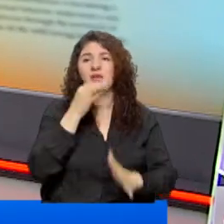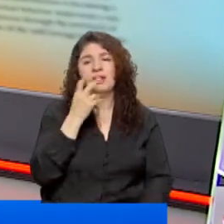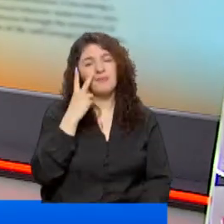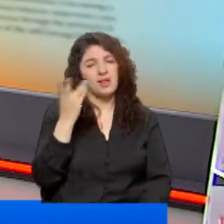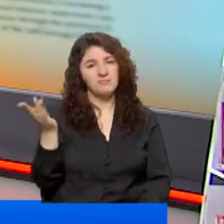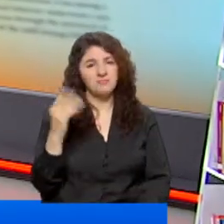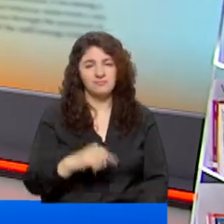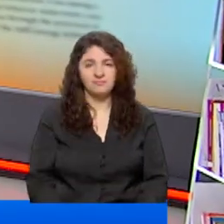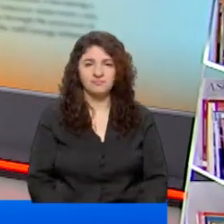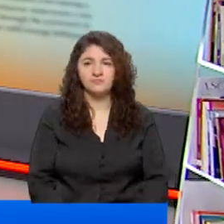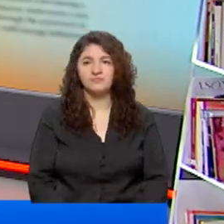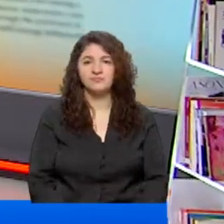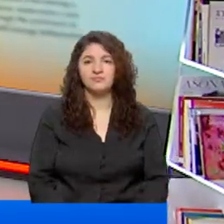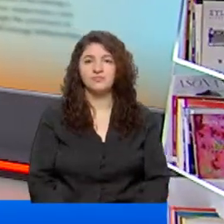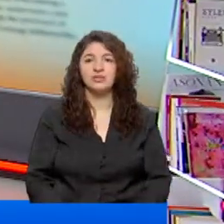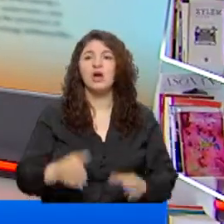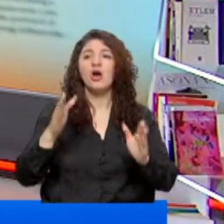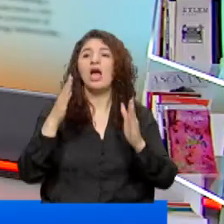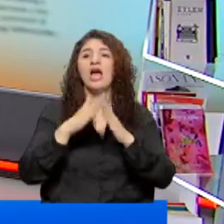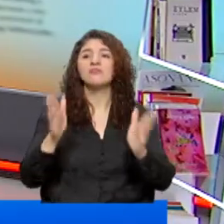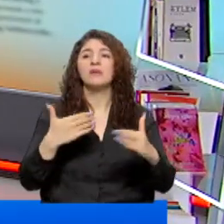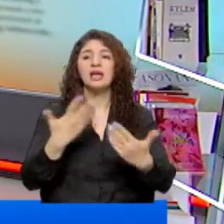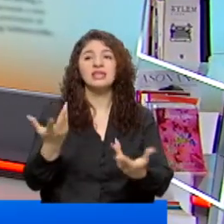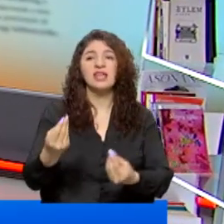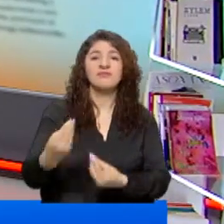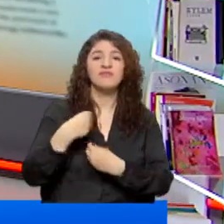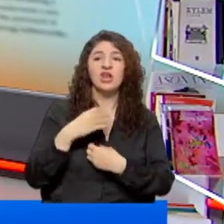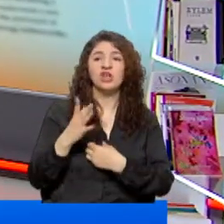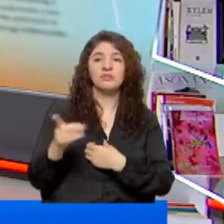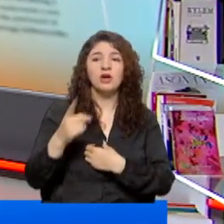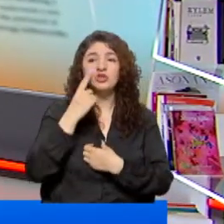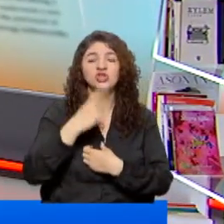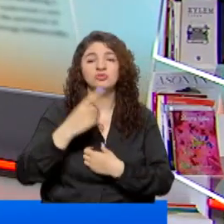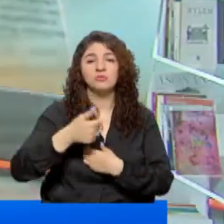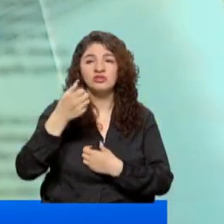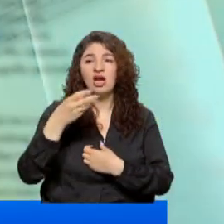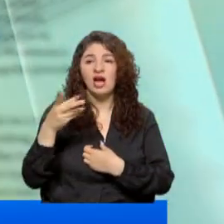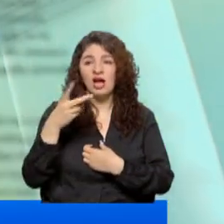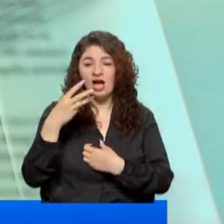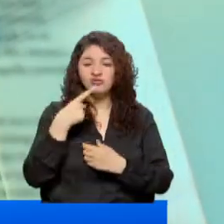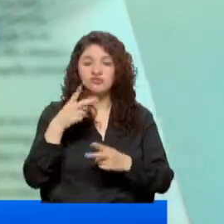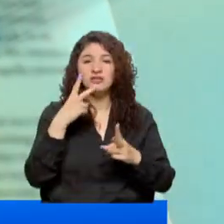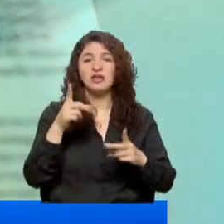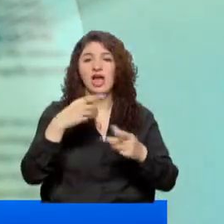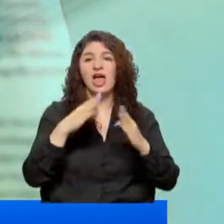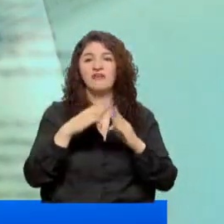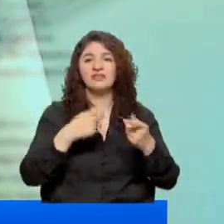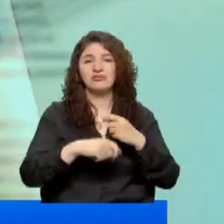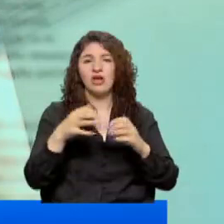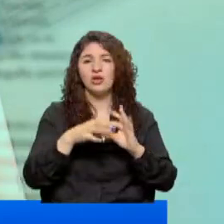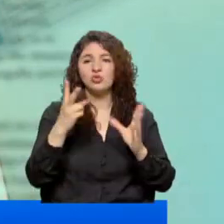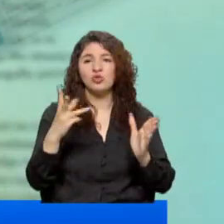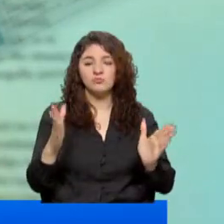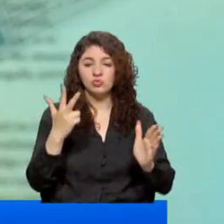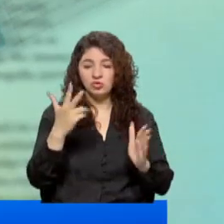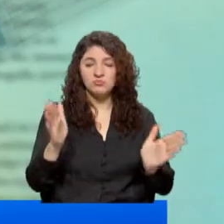birine geçelim konut paketine getirir acaba Cumhurbaşkanı Erdoğan açıkladı konut sektörü ile ilgili 3 paket